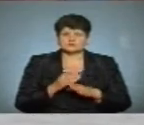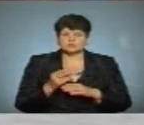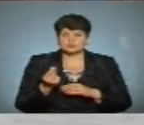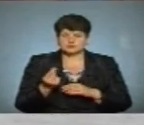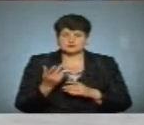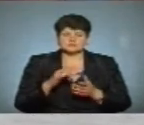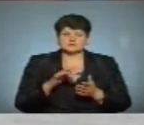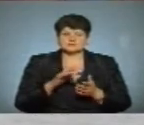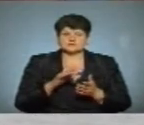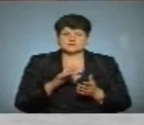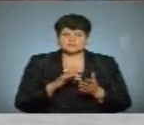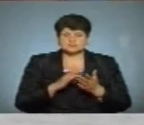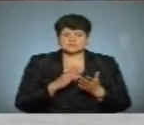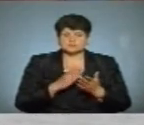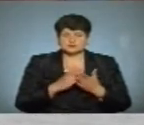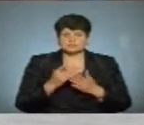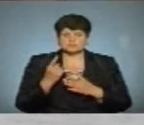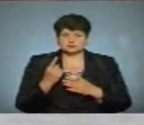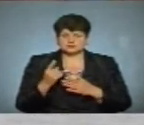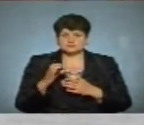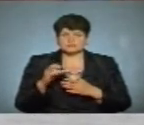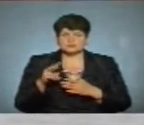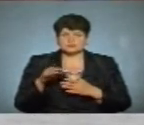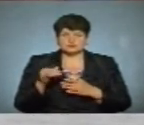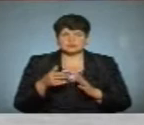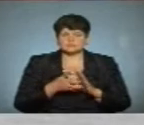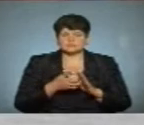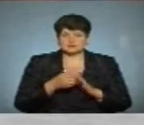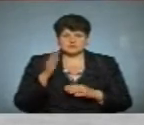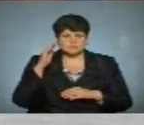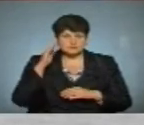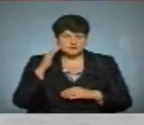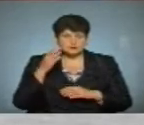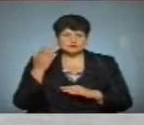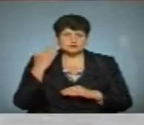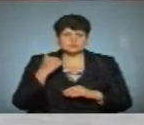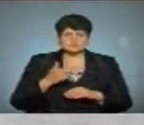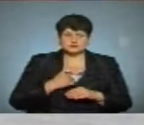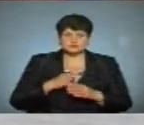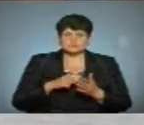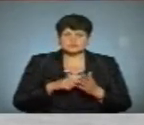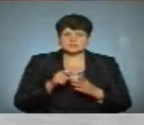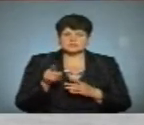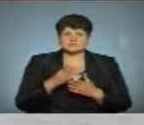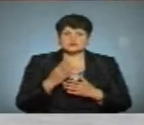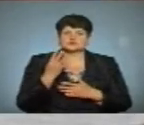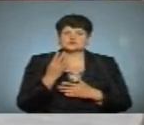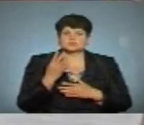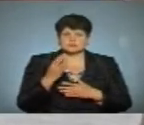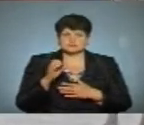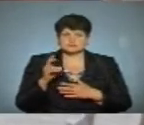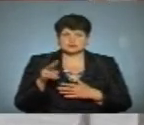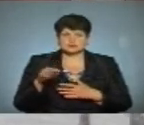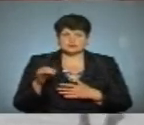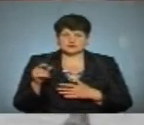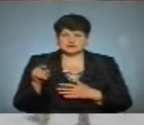Якщо центр Скали має 1 свердловину і в нас недостатня кількість води, то колишнє військове містечко, там є 4 свердловини.